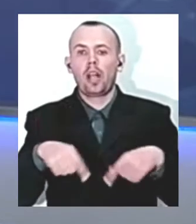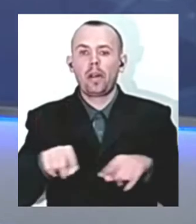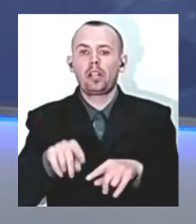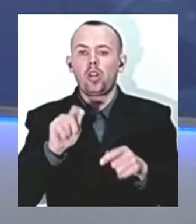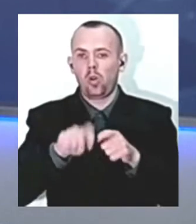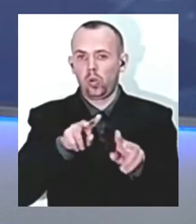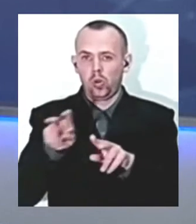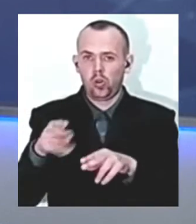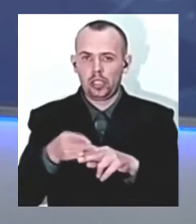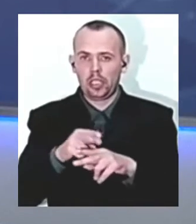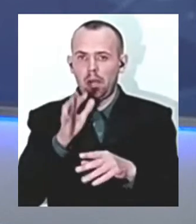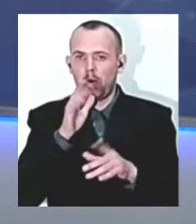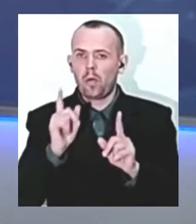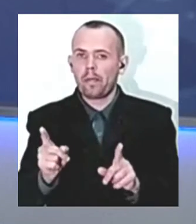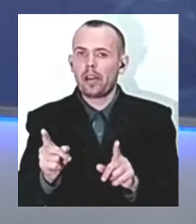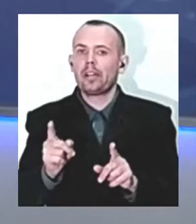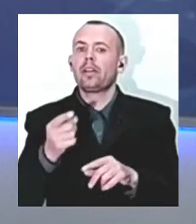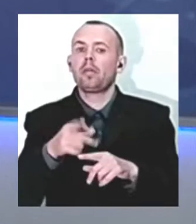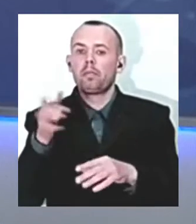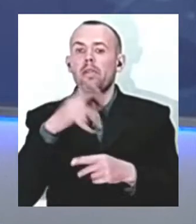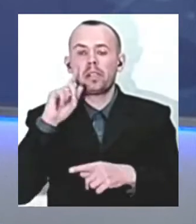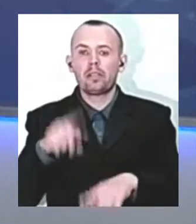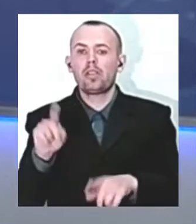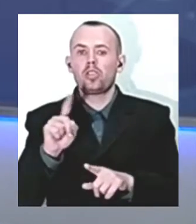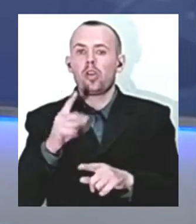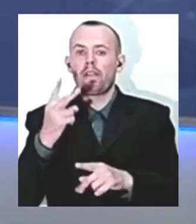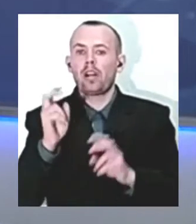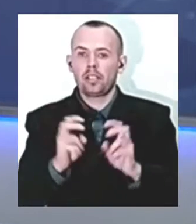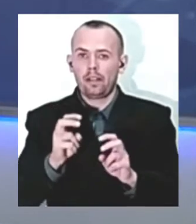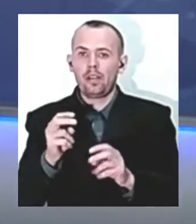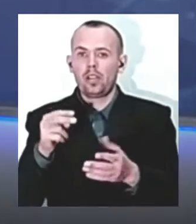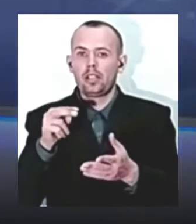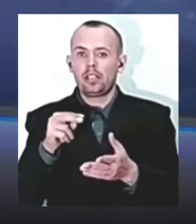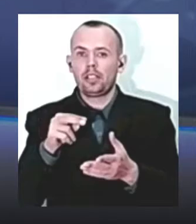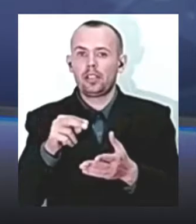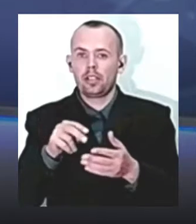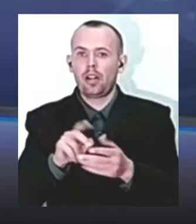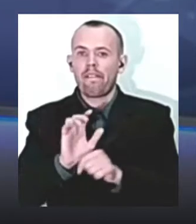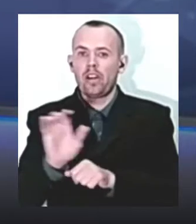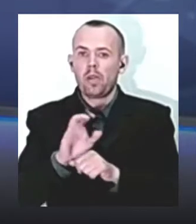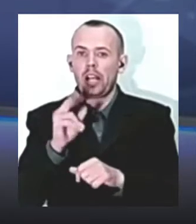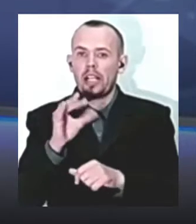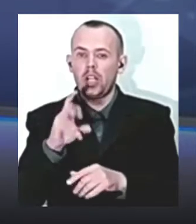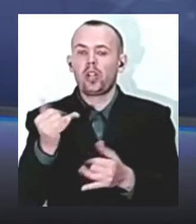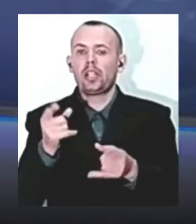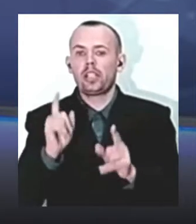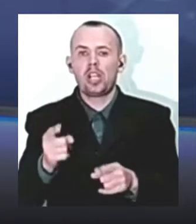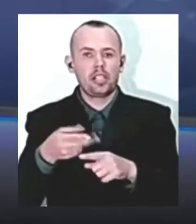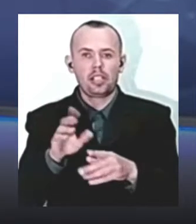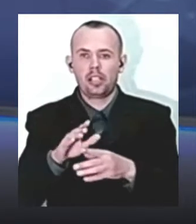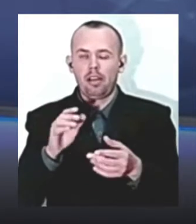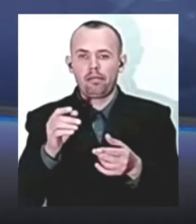момент. Ну, ми ж всі знаємо, що два заводи стали, які виробляли кисень, і дійсно це критична ситуація.